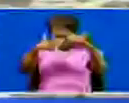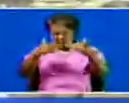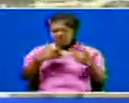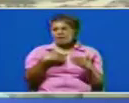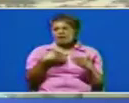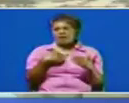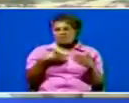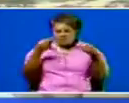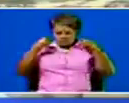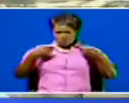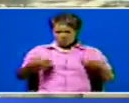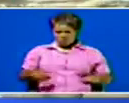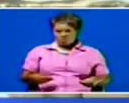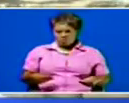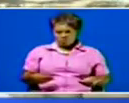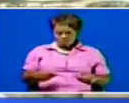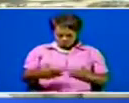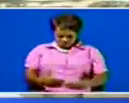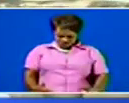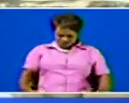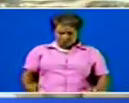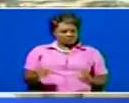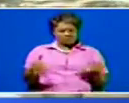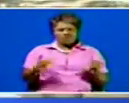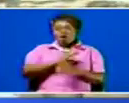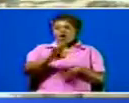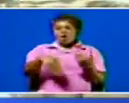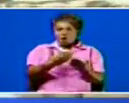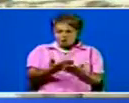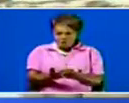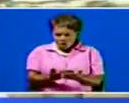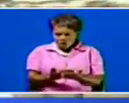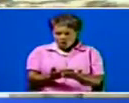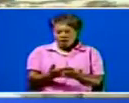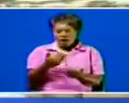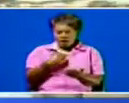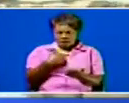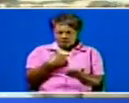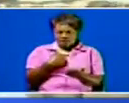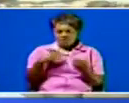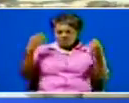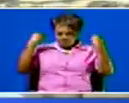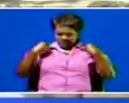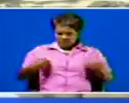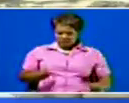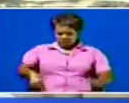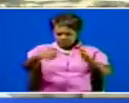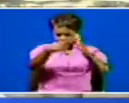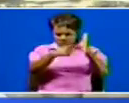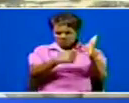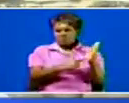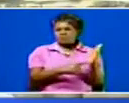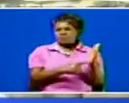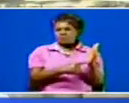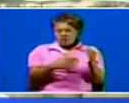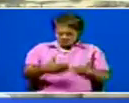vinavaa nguo ambazo unakuta ni fupi, lakini kwa sasa wote tabia vyuo vingi wameka dress code, ambao unakuta mtu haruhusiwi kuvaa nguo